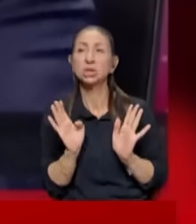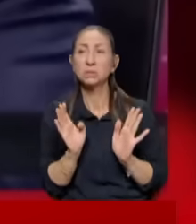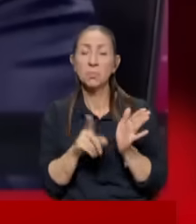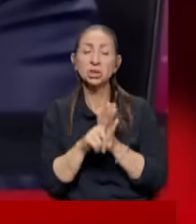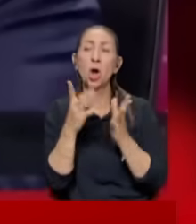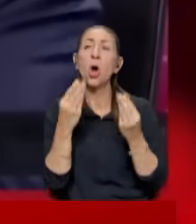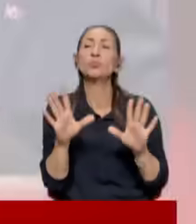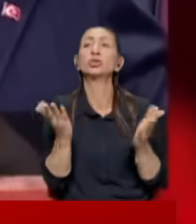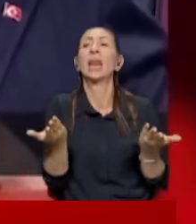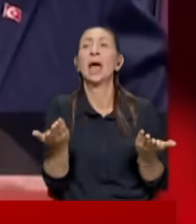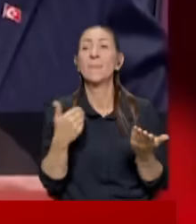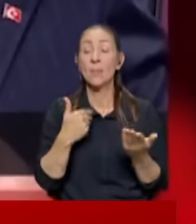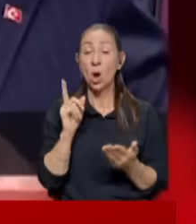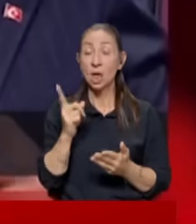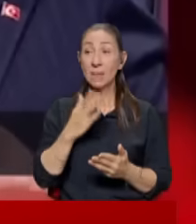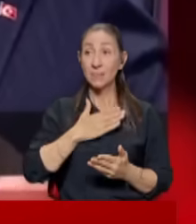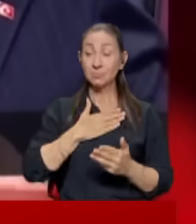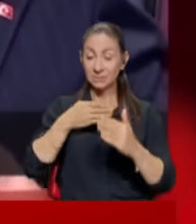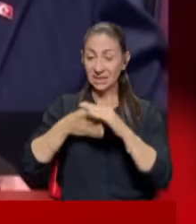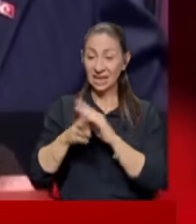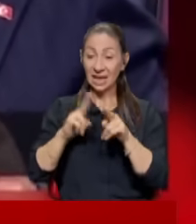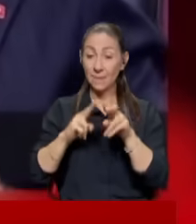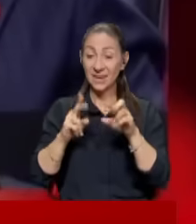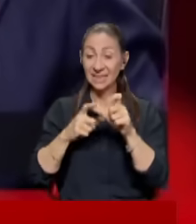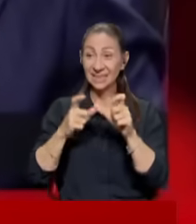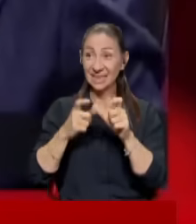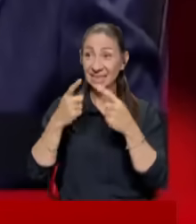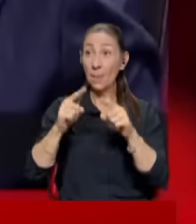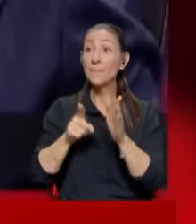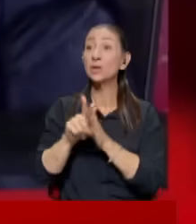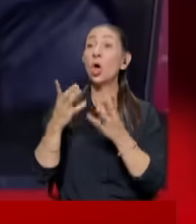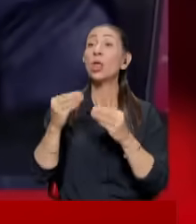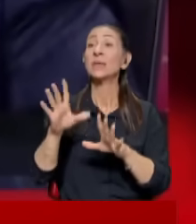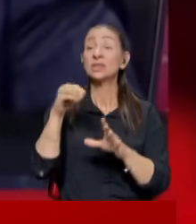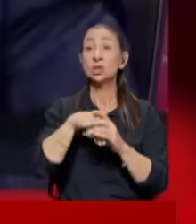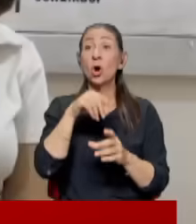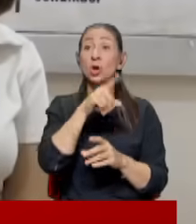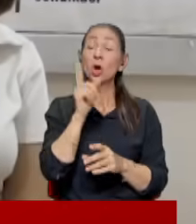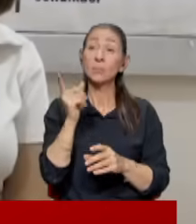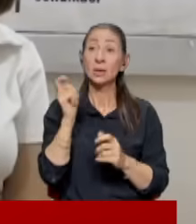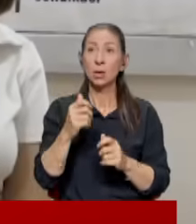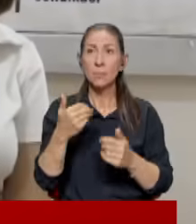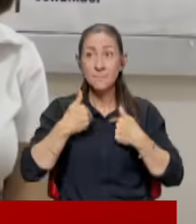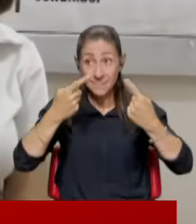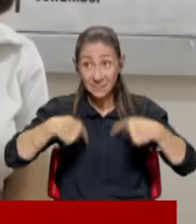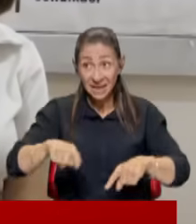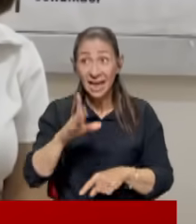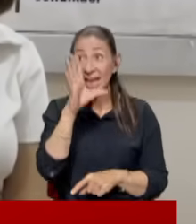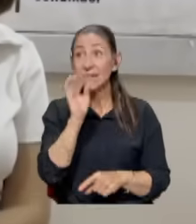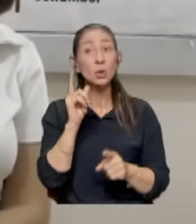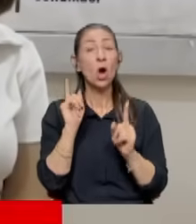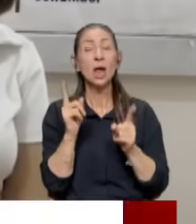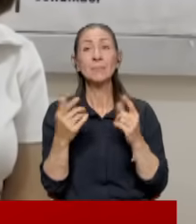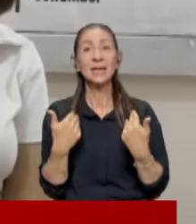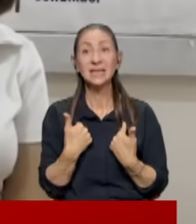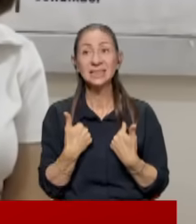girip başarılı olmuş değiller. Benim öğretmenimin girdiği KPSS sınavında başarılı olamadığı için orada öğretmenlik yapıyor. Bizler kimin